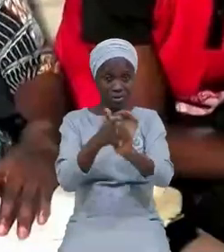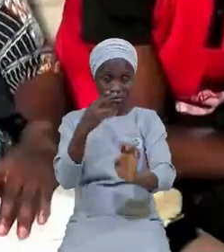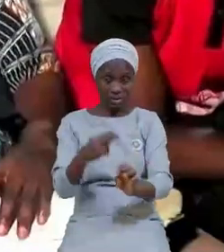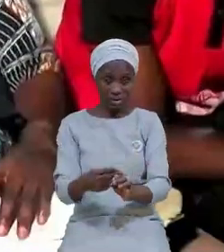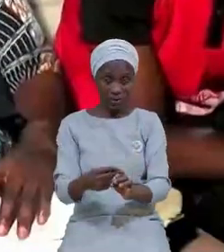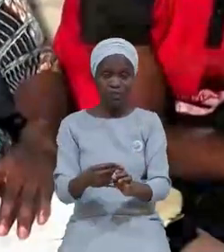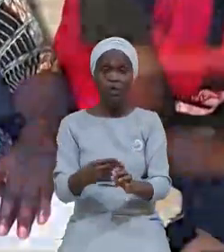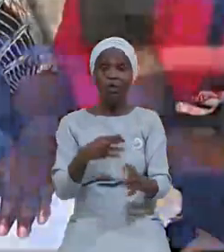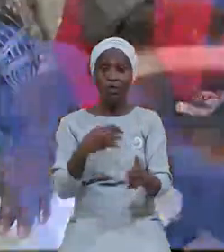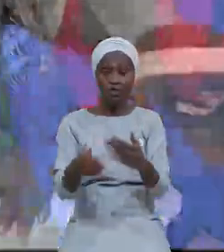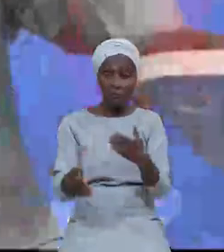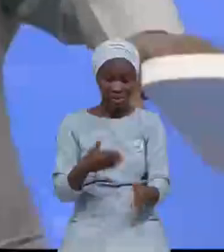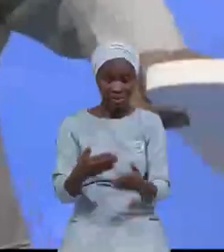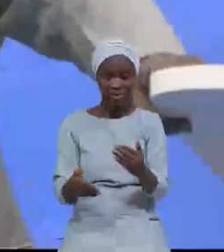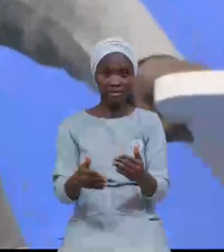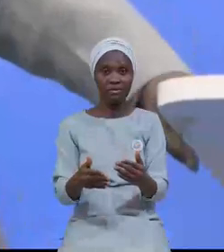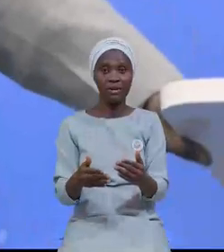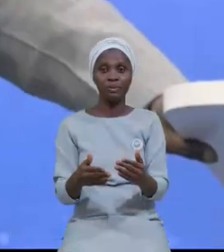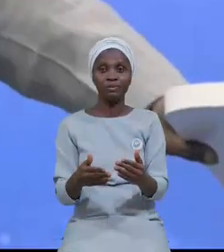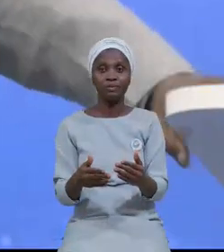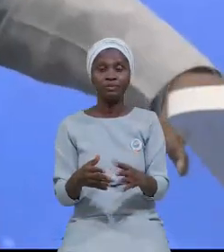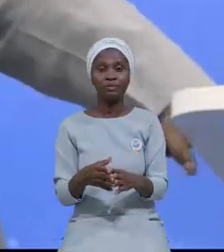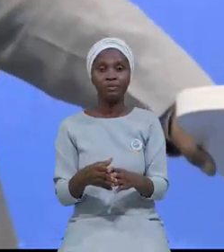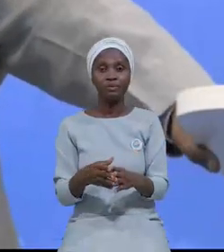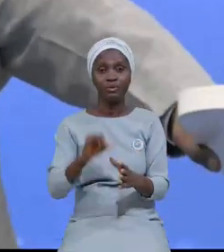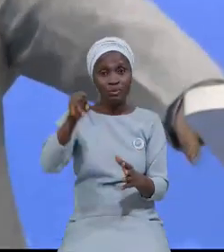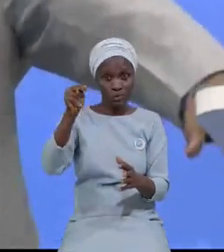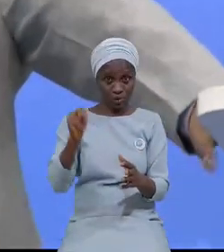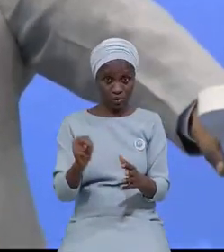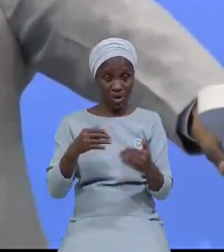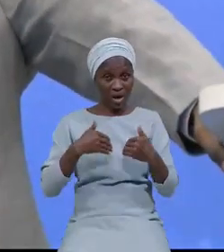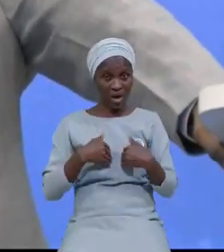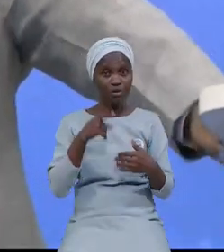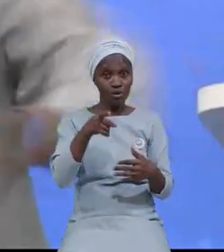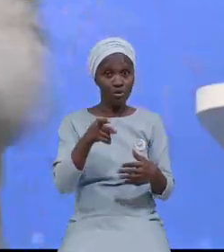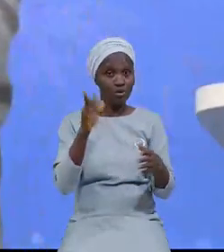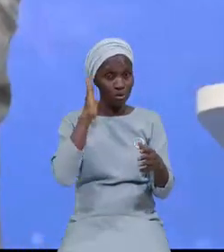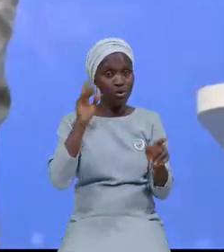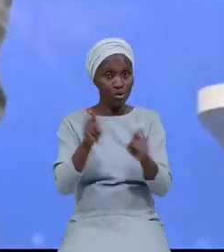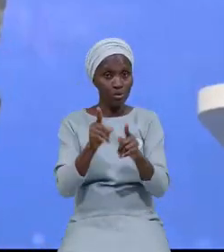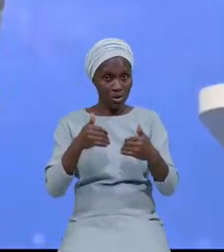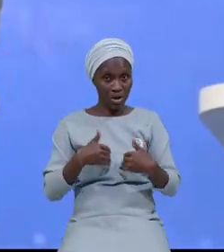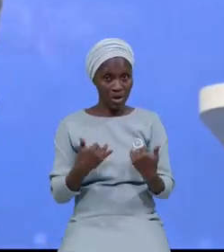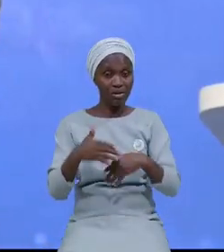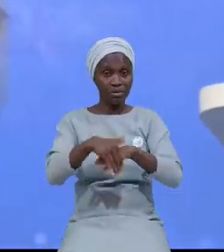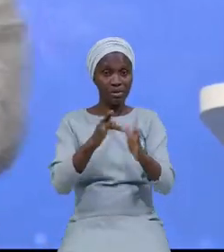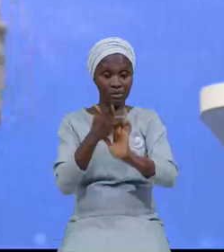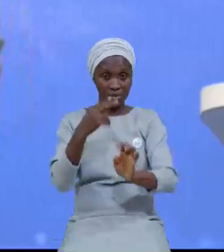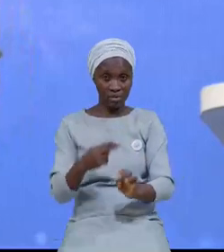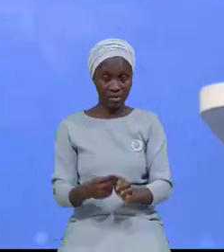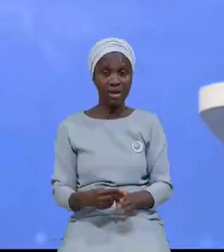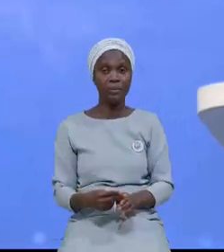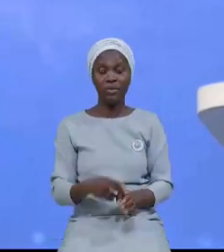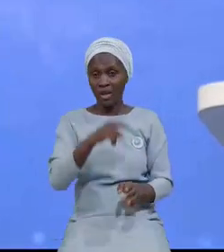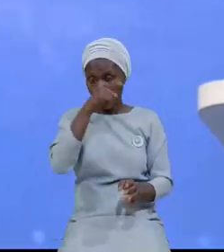soit ce que Jean a eu tu vas laavir ce soir parce que la même source de libération